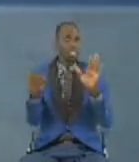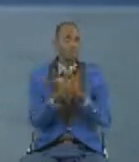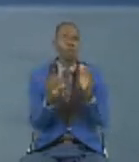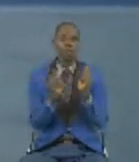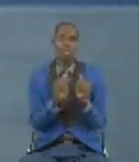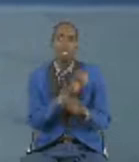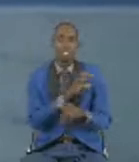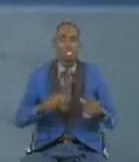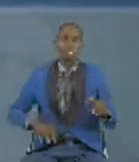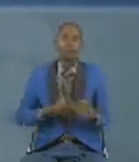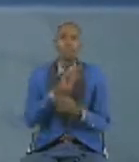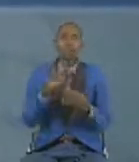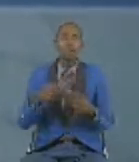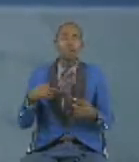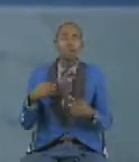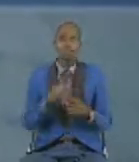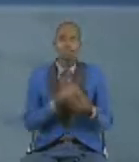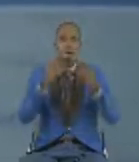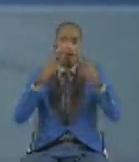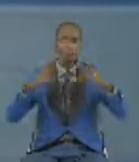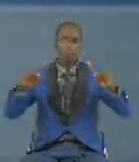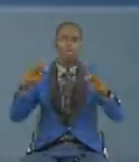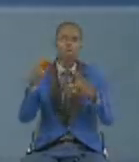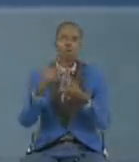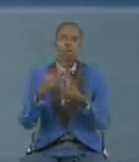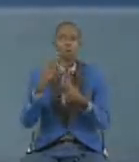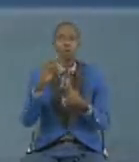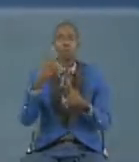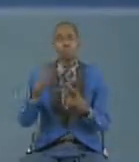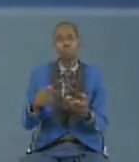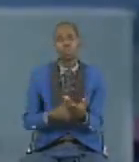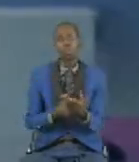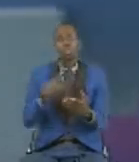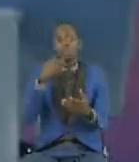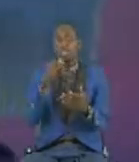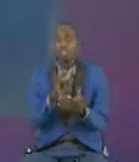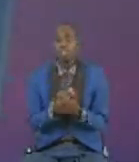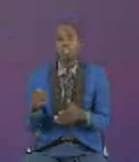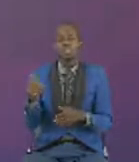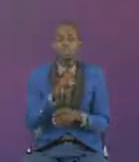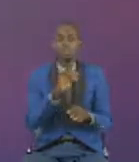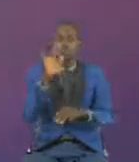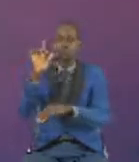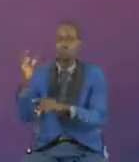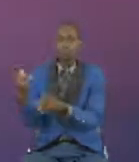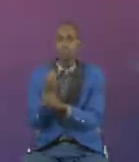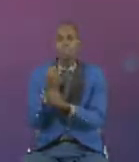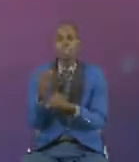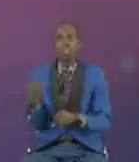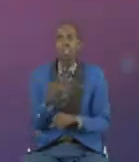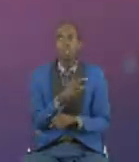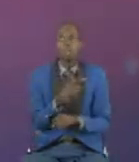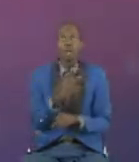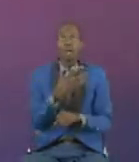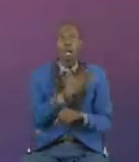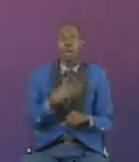Christ. Quand tu proclames la parole de l'évangile, il mit les mains sur eux, les apôtres, et